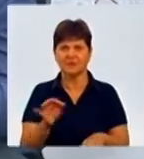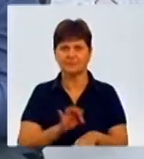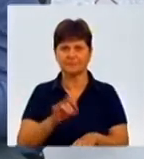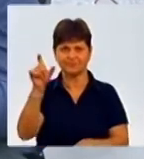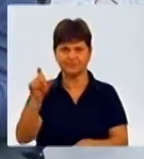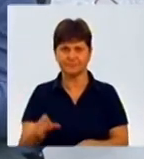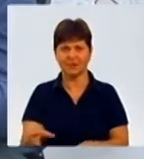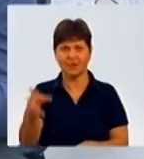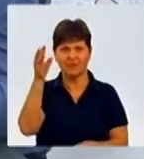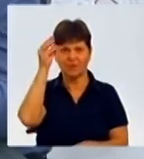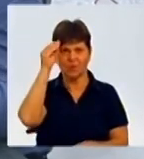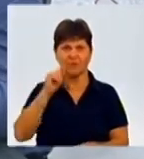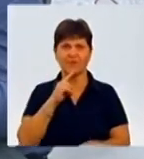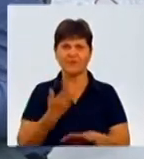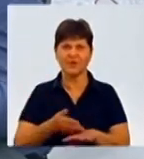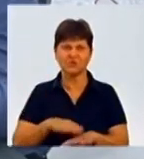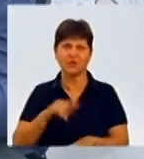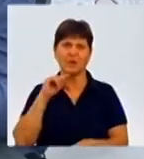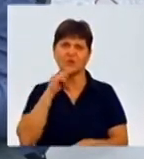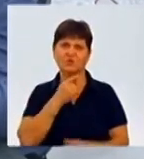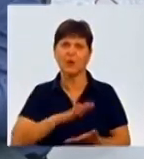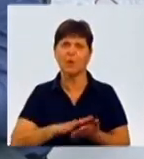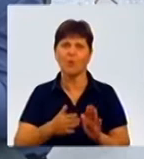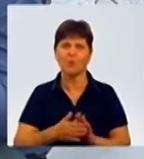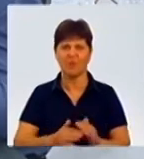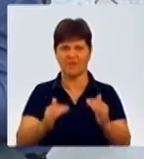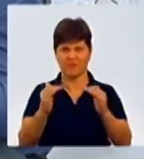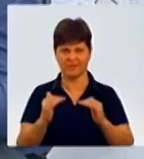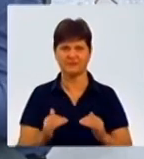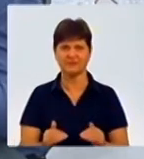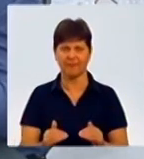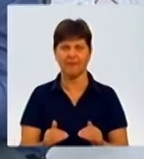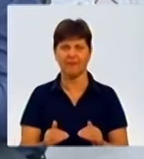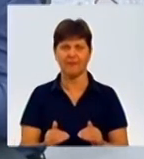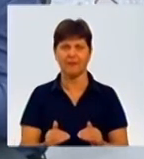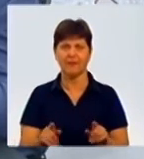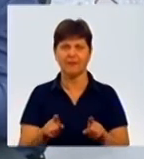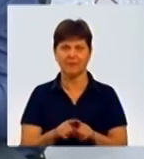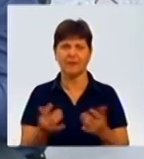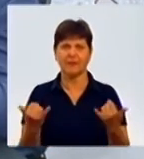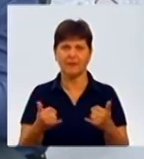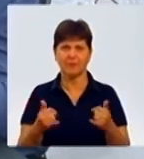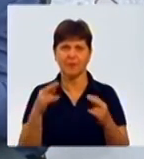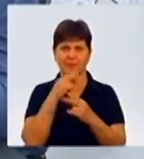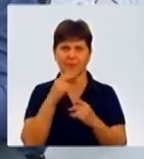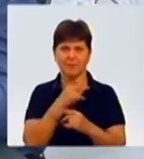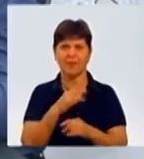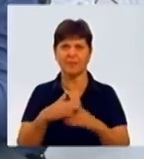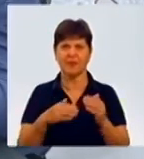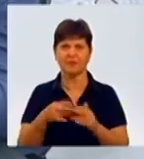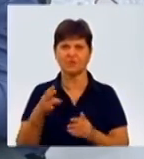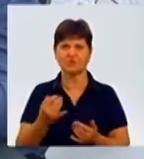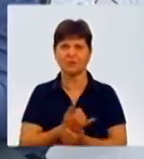враховуючи важкі економічні умови, низька. Тому хіміопрепарати практично забезпечуються для